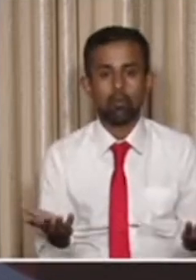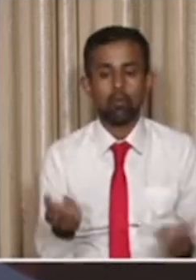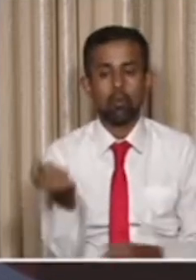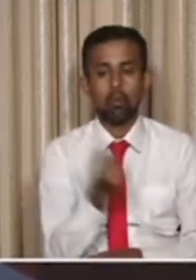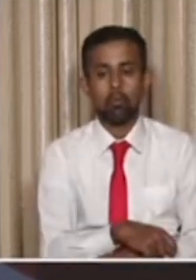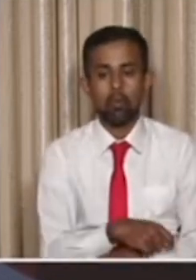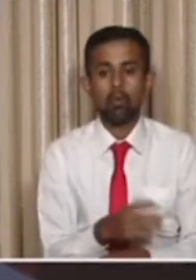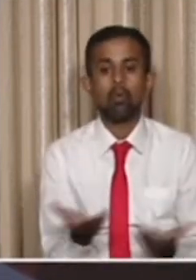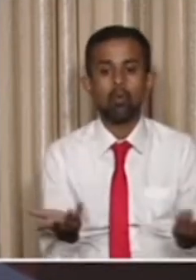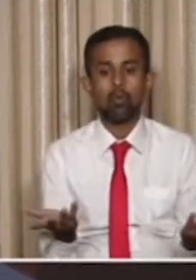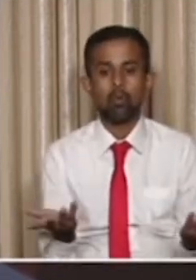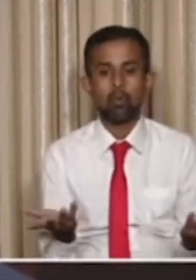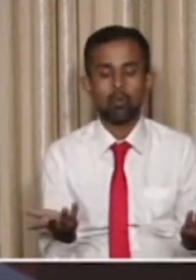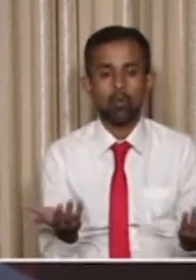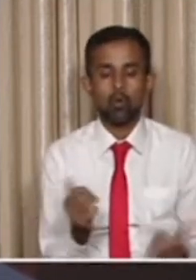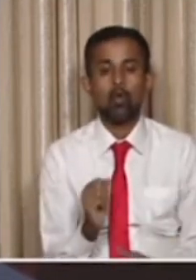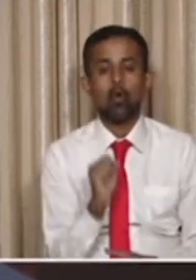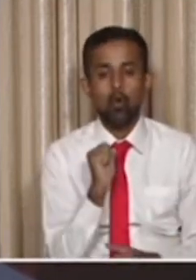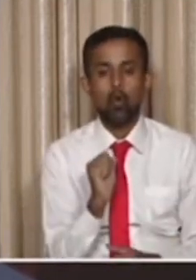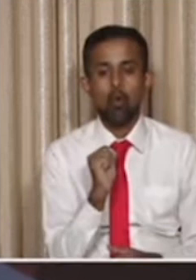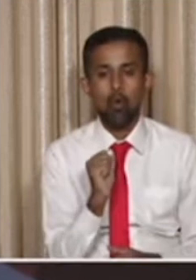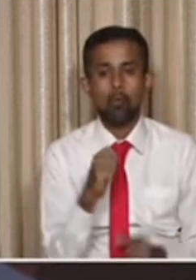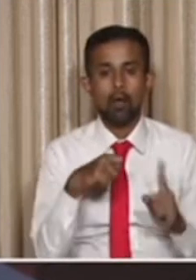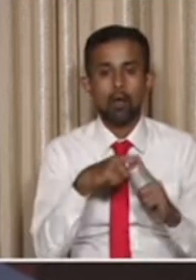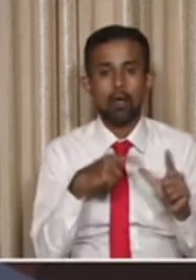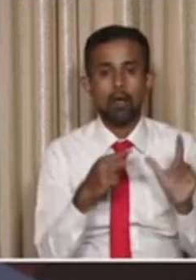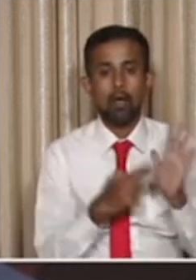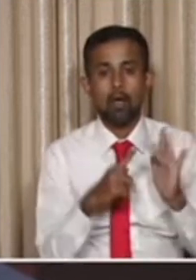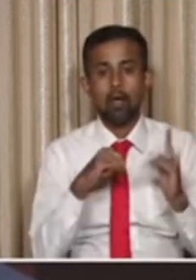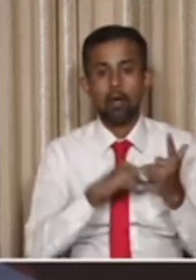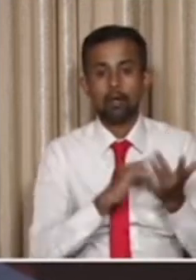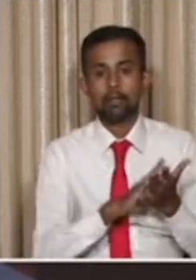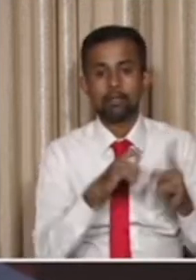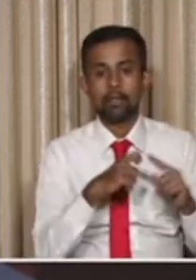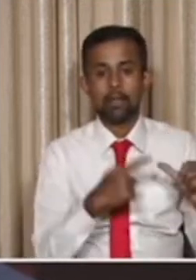ක්‍රියාමාර්ග? මොන පදනමක් මතද කනිෂ්ක බණ්ඩාර මහත්මයා